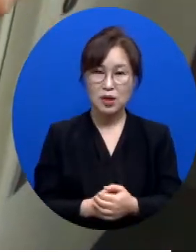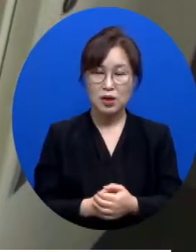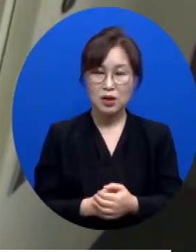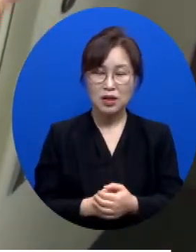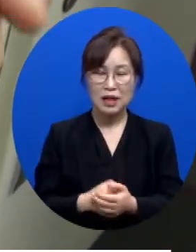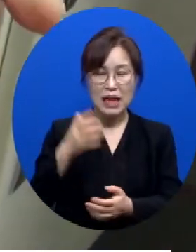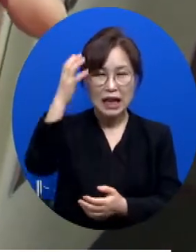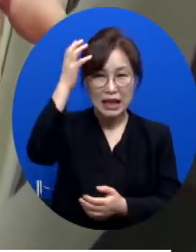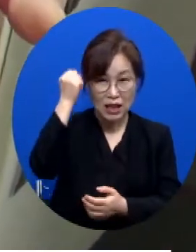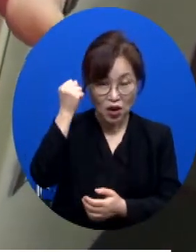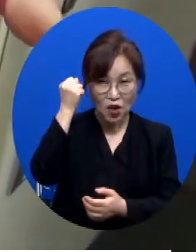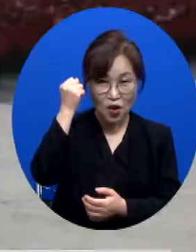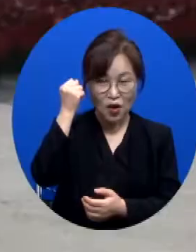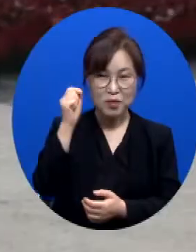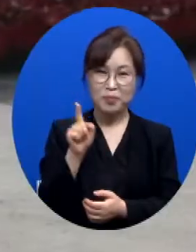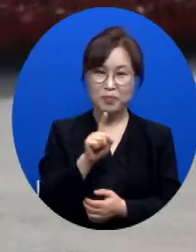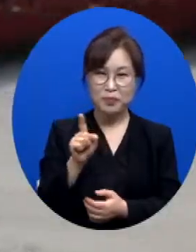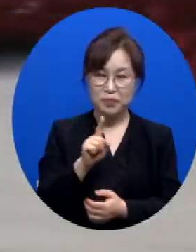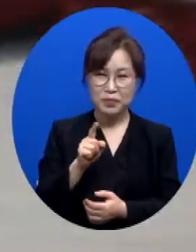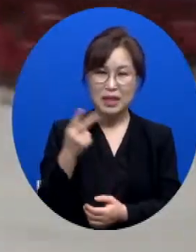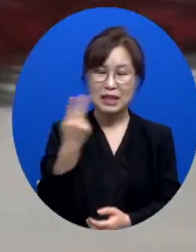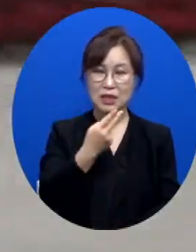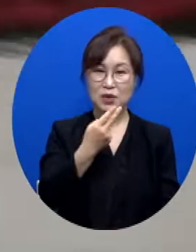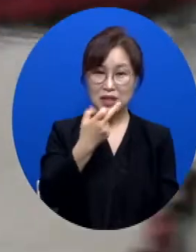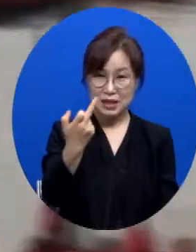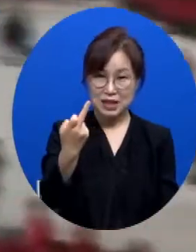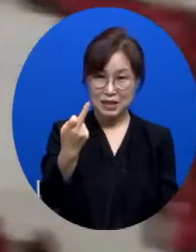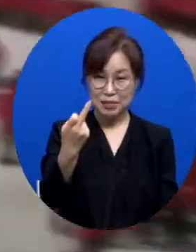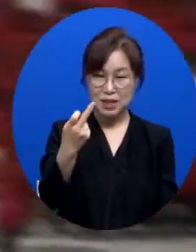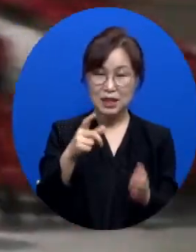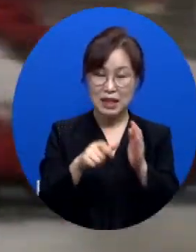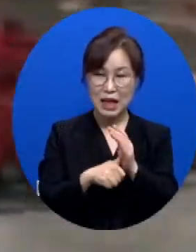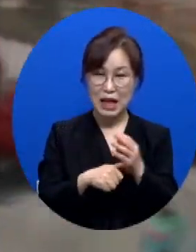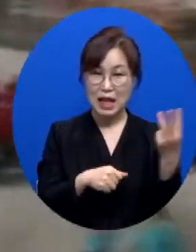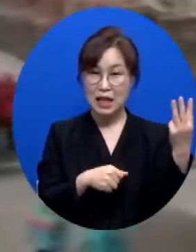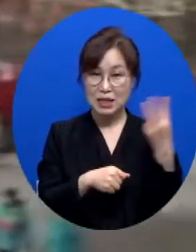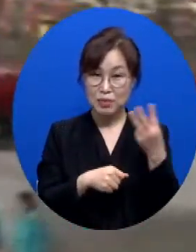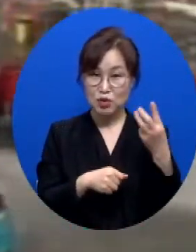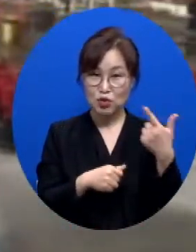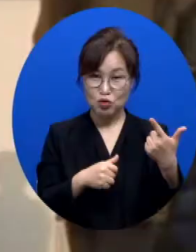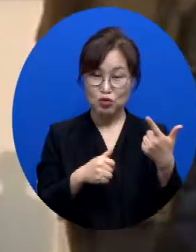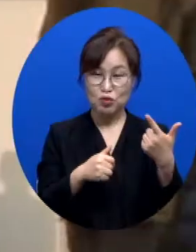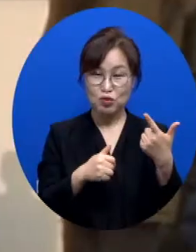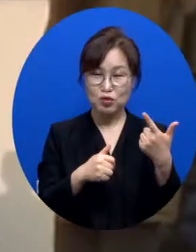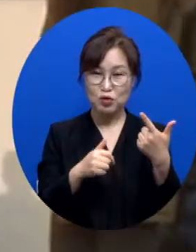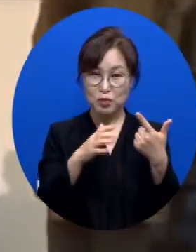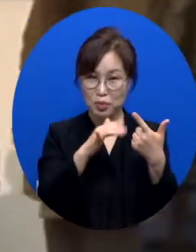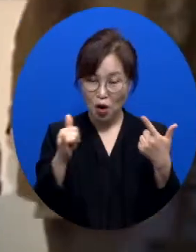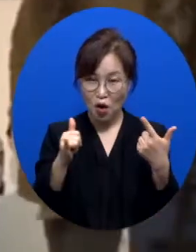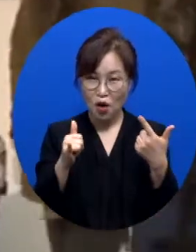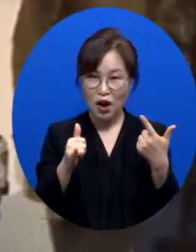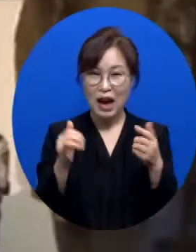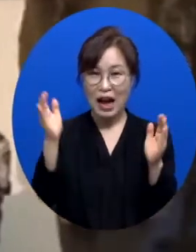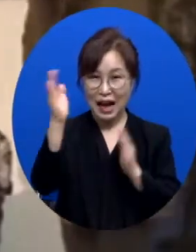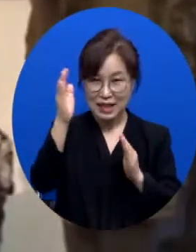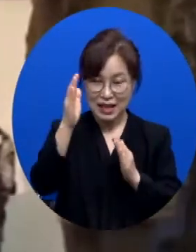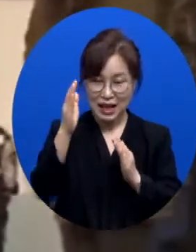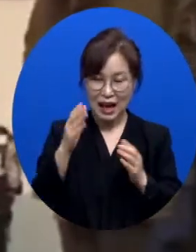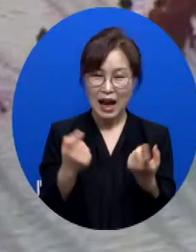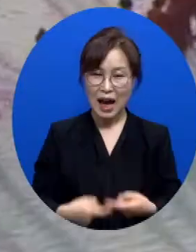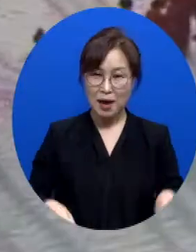가장 기억에 남는 헌혈의 순간으로 2012년 3,006명의 백석대 학생들이 인간 핏방울 모형을